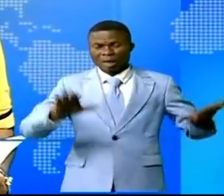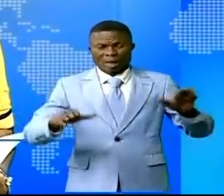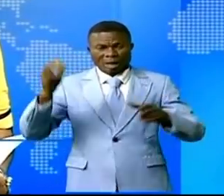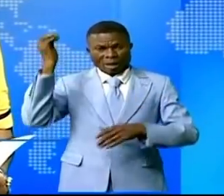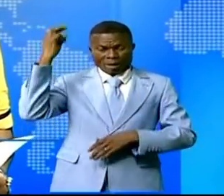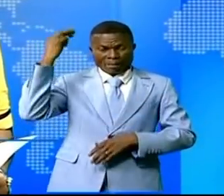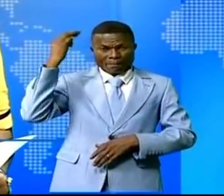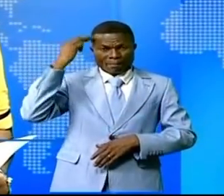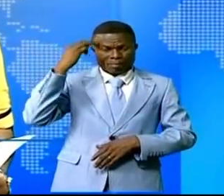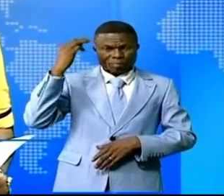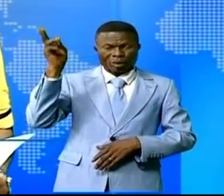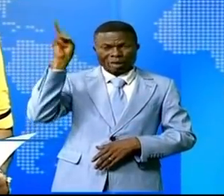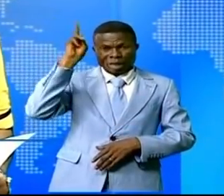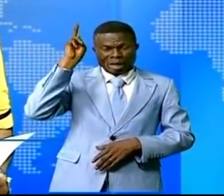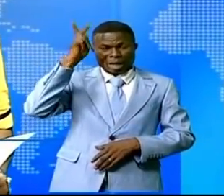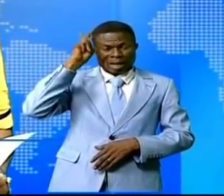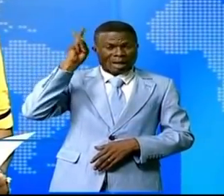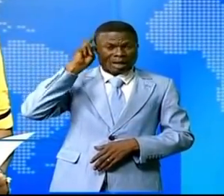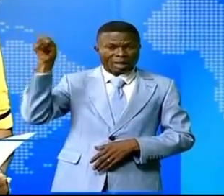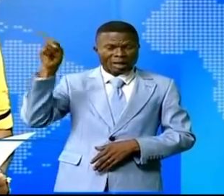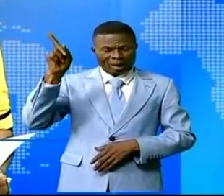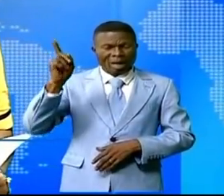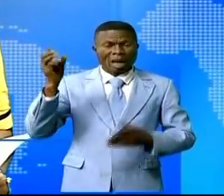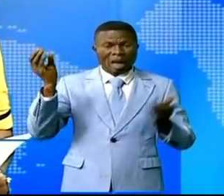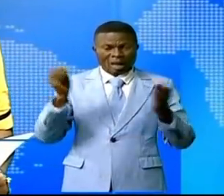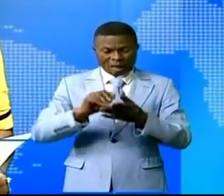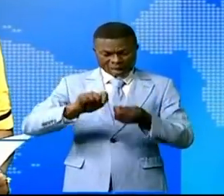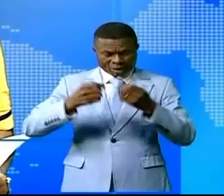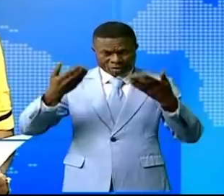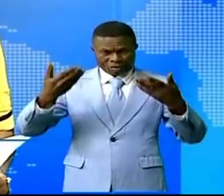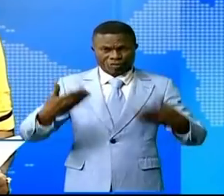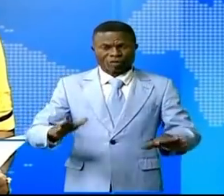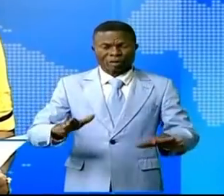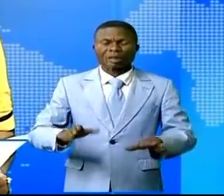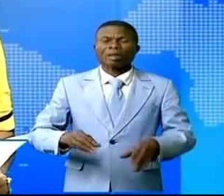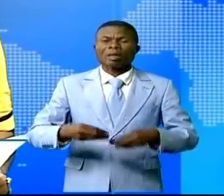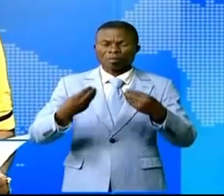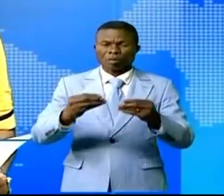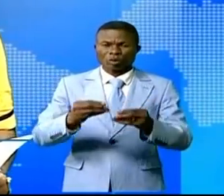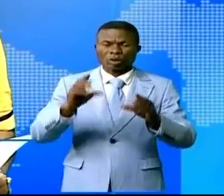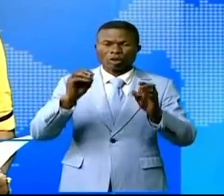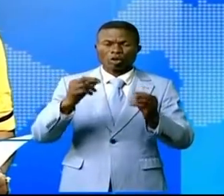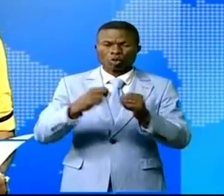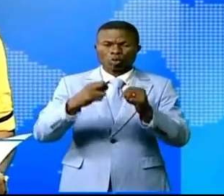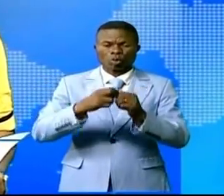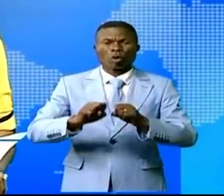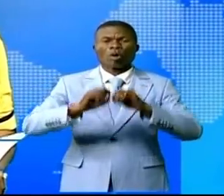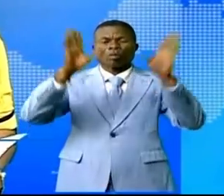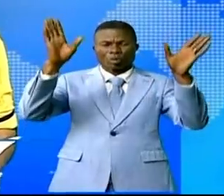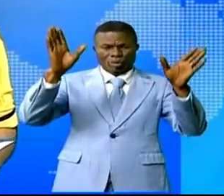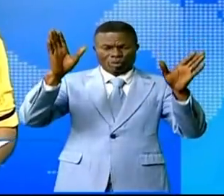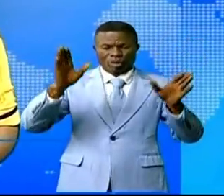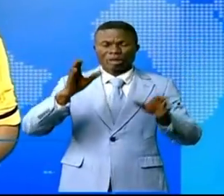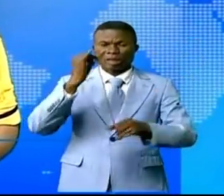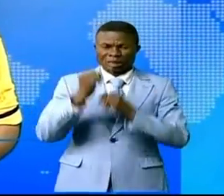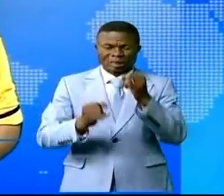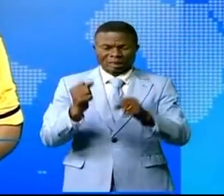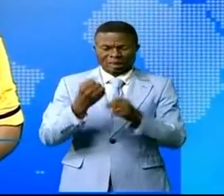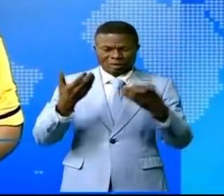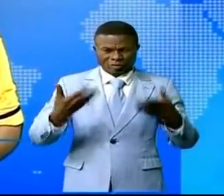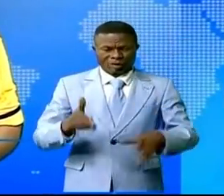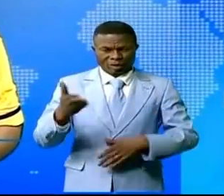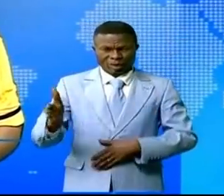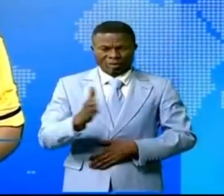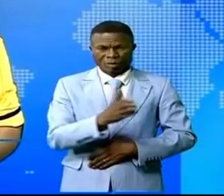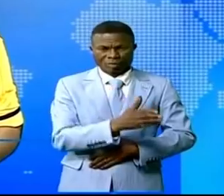et Kimbanseke. Toutefois, le rétablissement de l'électricité pourra intervenir aussitôt que les travaux prendront